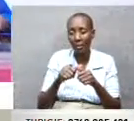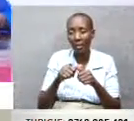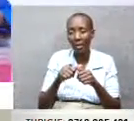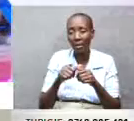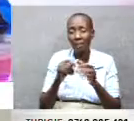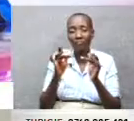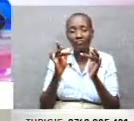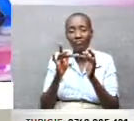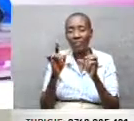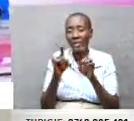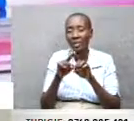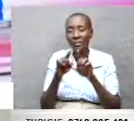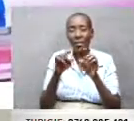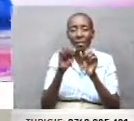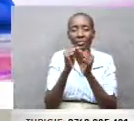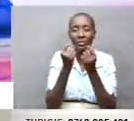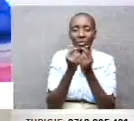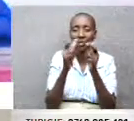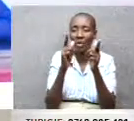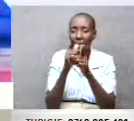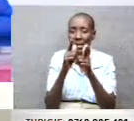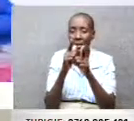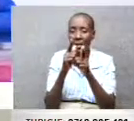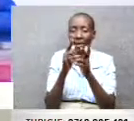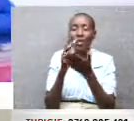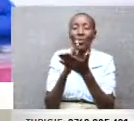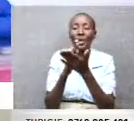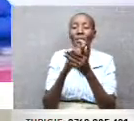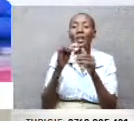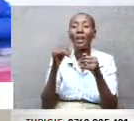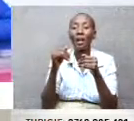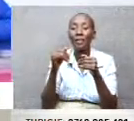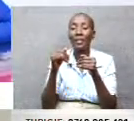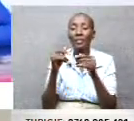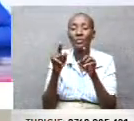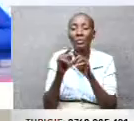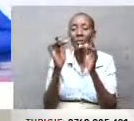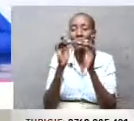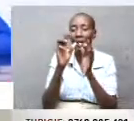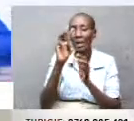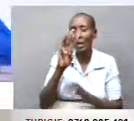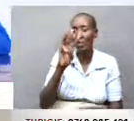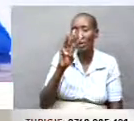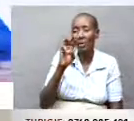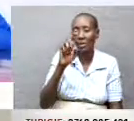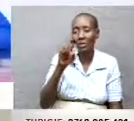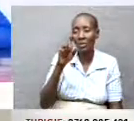tupo. Naam, kwenye mitandao kumbuka taarifa hizi moja kwa moja kupitia tovuti yetu maridadi ya